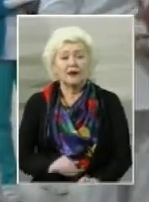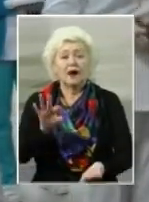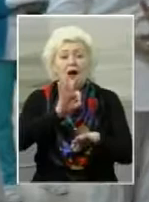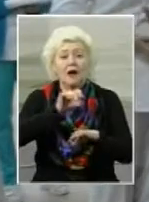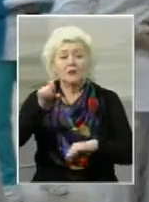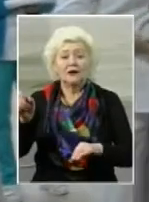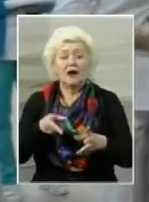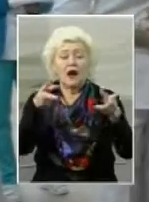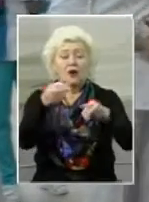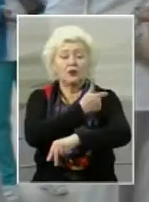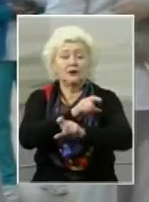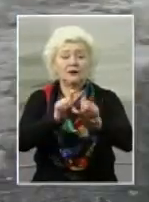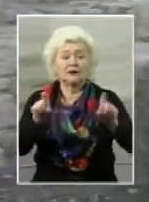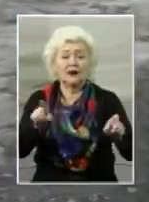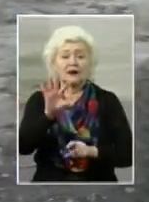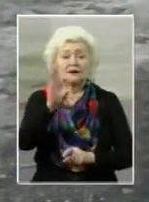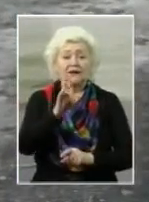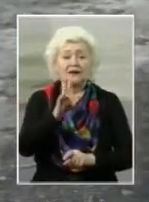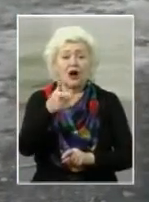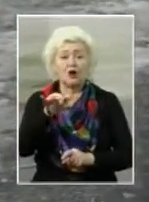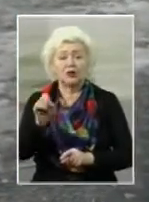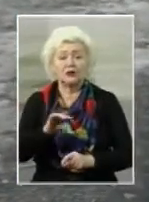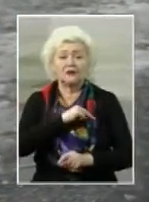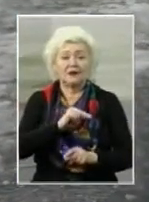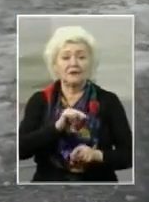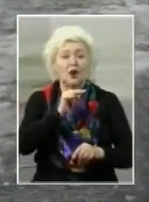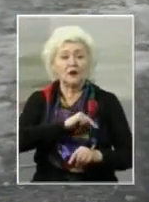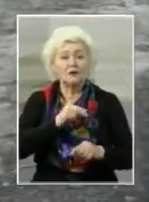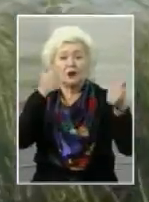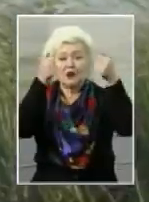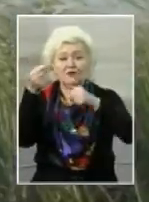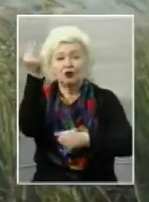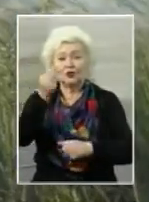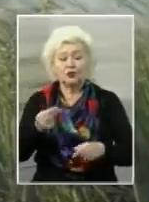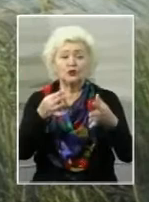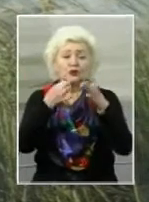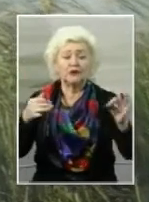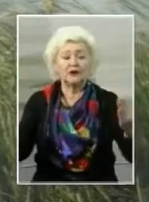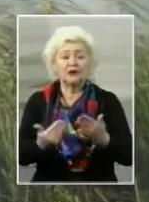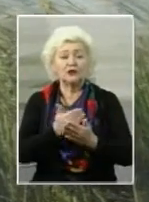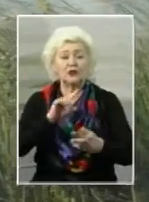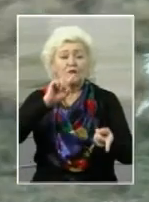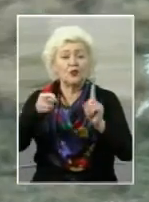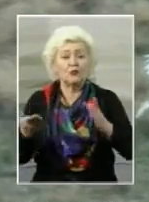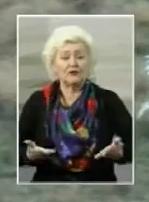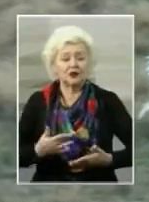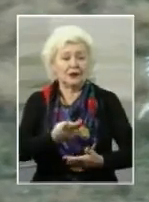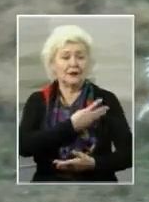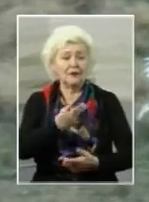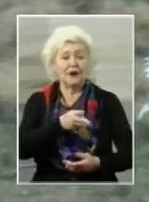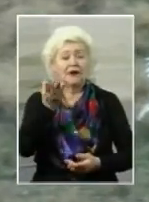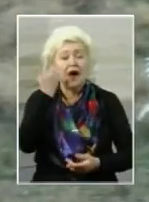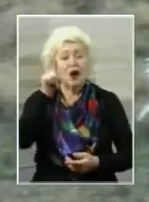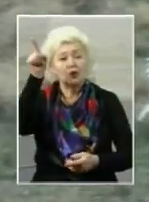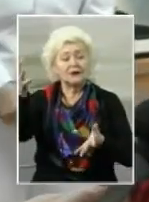Пацієнтка онкодиспансеру Ніна Горлова говорить, що роботи фотохудожника дозволяють знову пережити емоції, які вона колись отримала